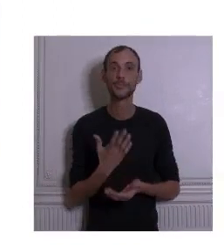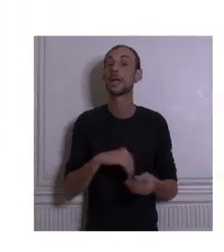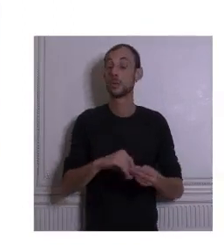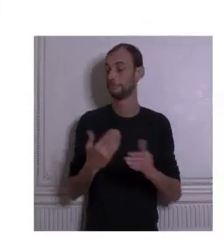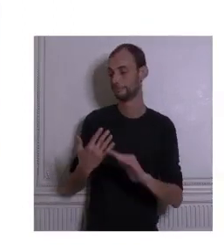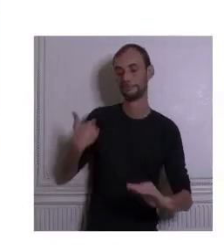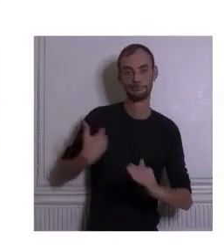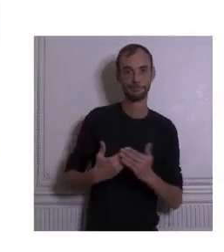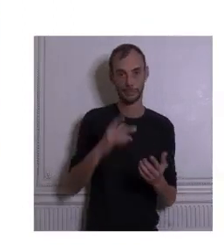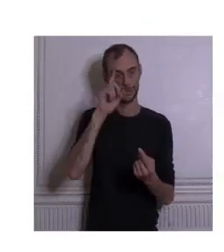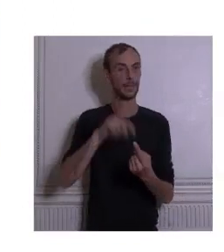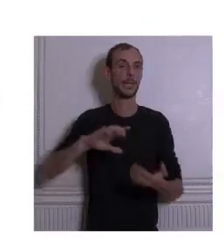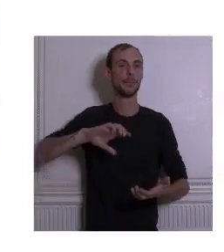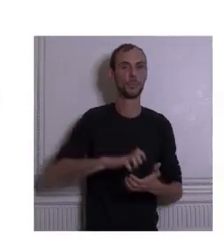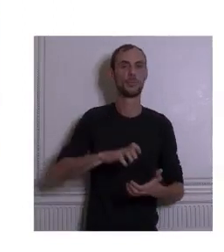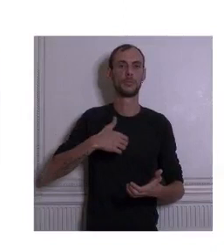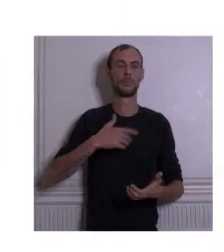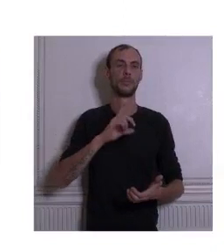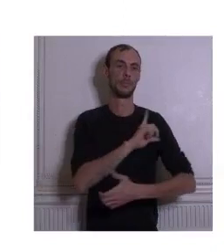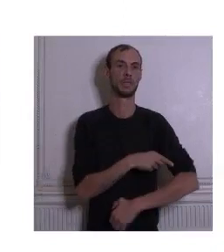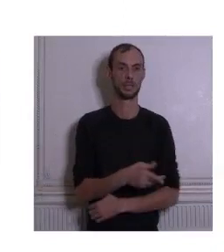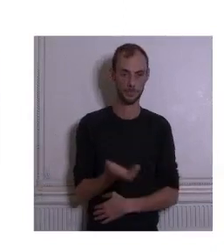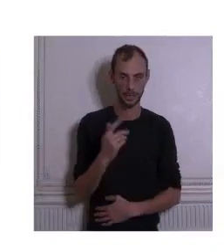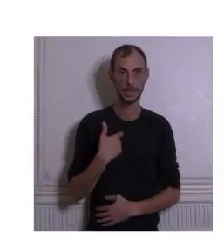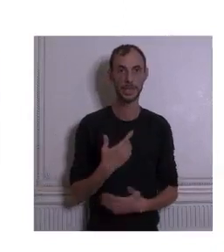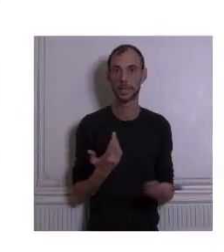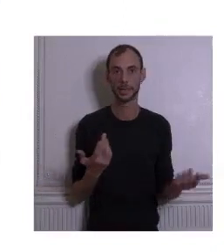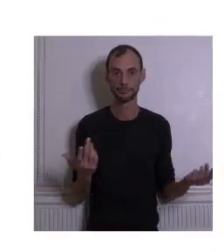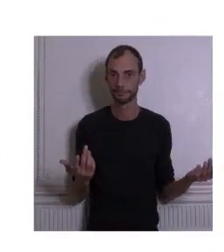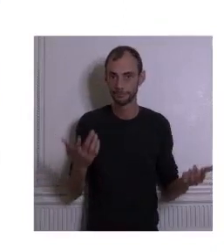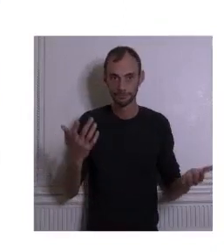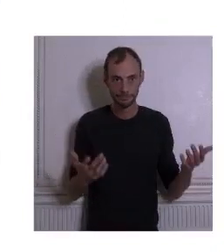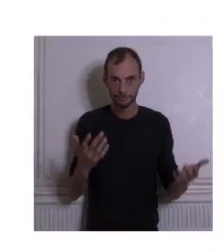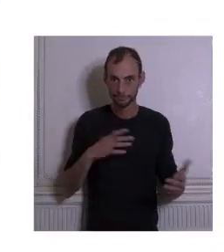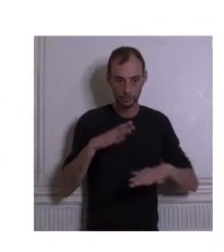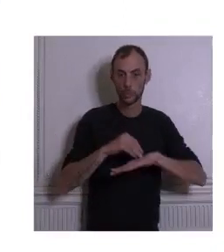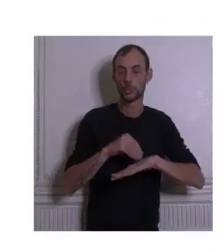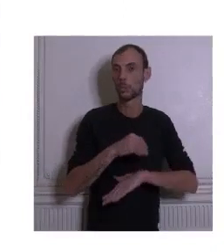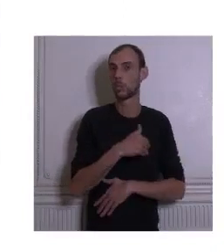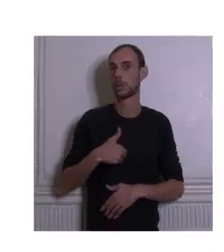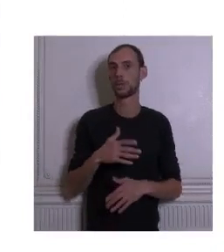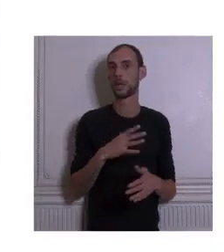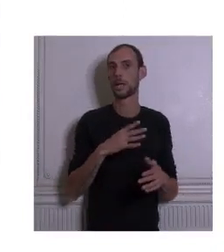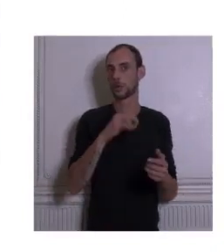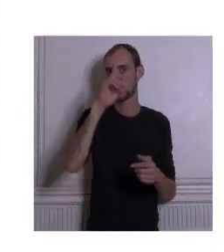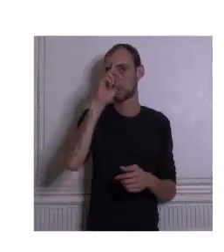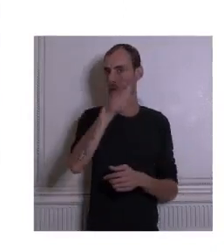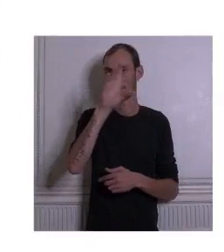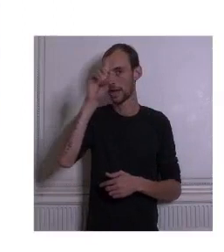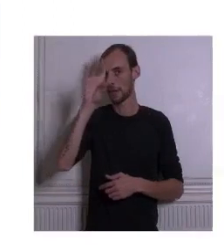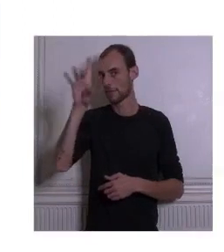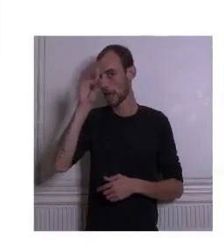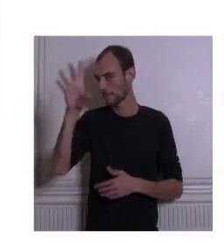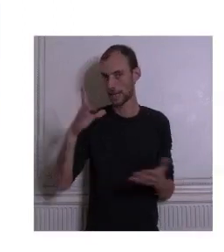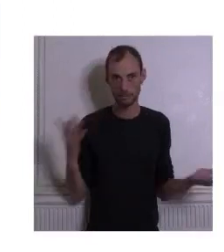travail. Tout le monde a fait le travail. Et lorsqu'on a voté ce vœu à l'unanimité en 2018, pour reprendre vos... Eh bien, effectivement,